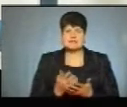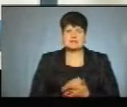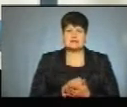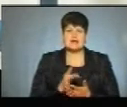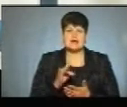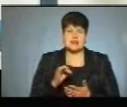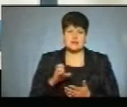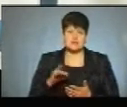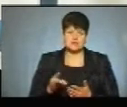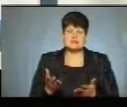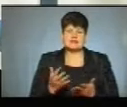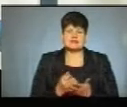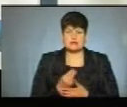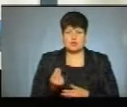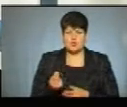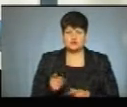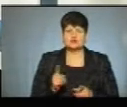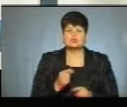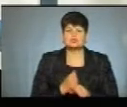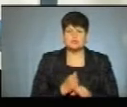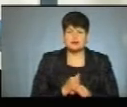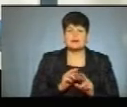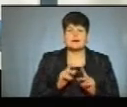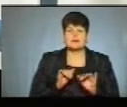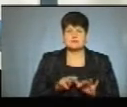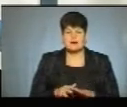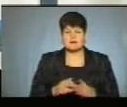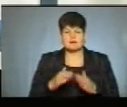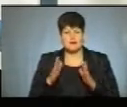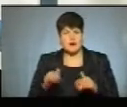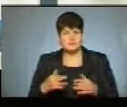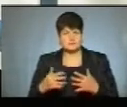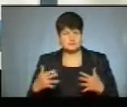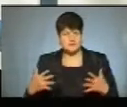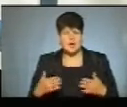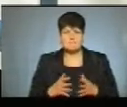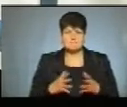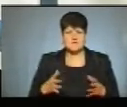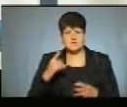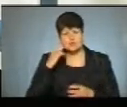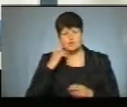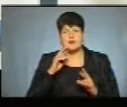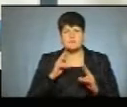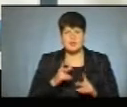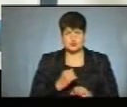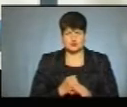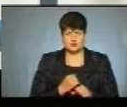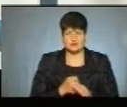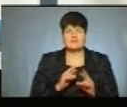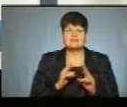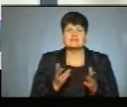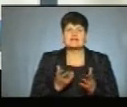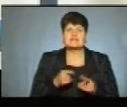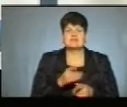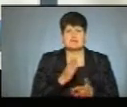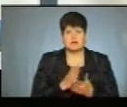де знайти кошти, за що зробити захід, табір і так далі. Та? А ми вже більше думаємо, як його зробити, який він має